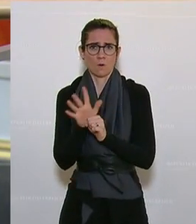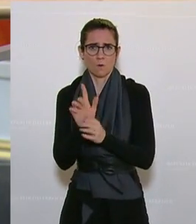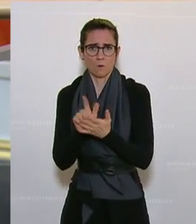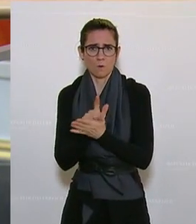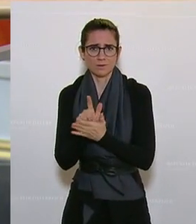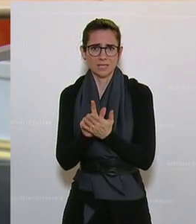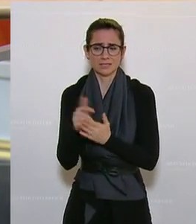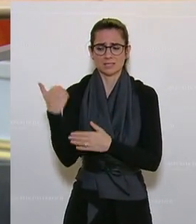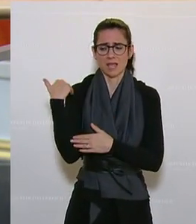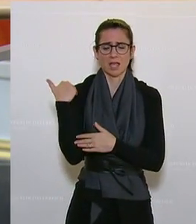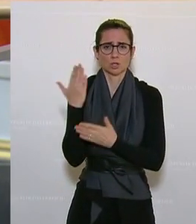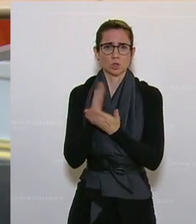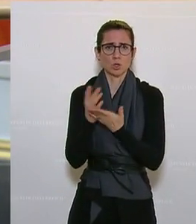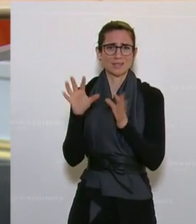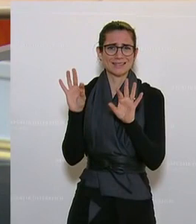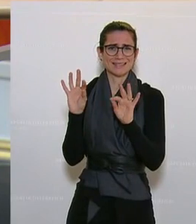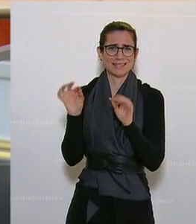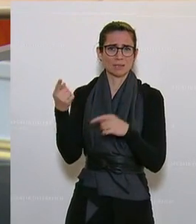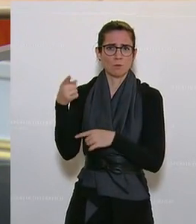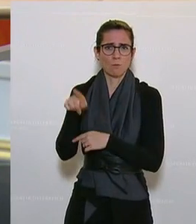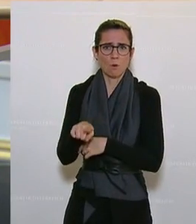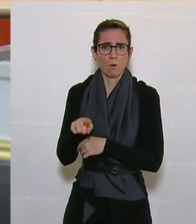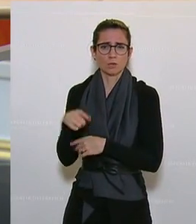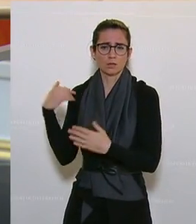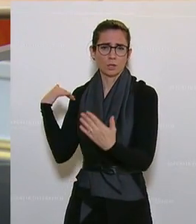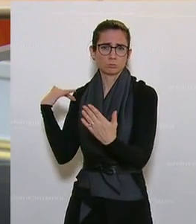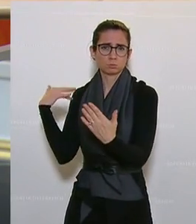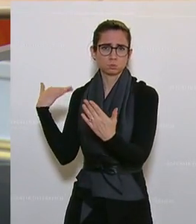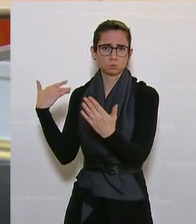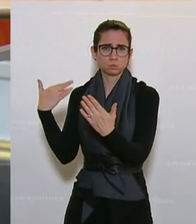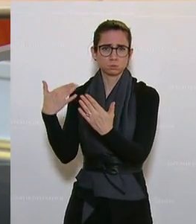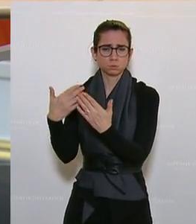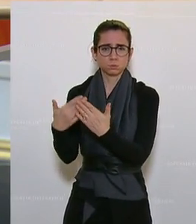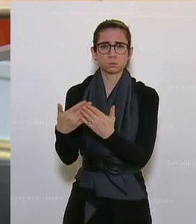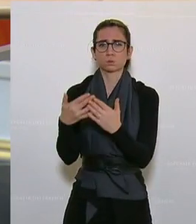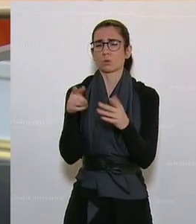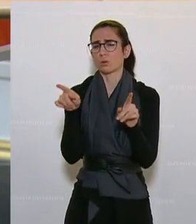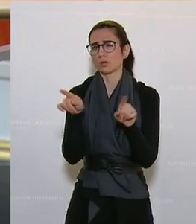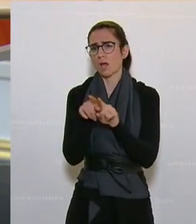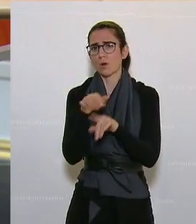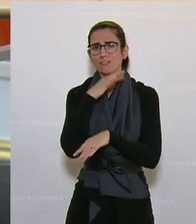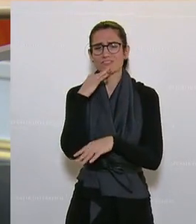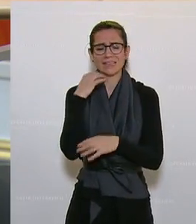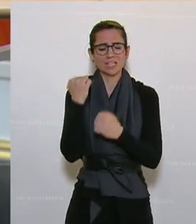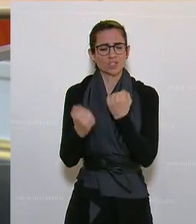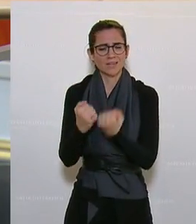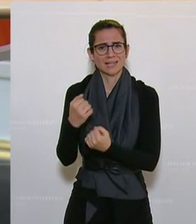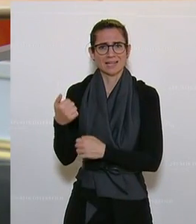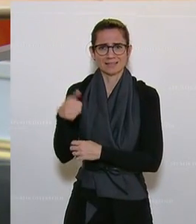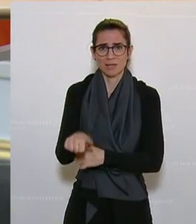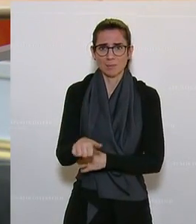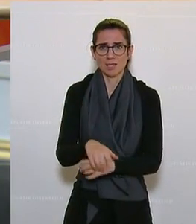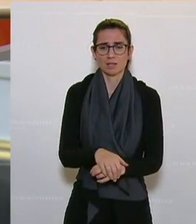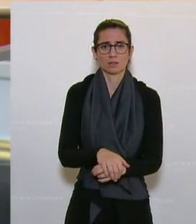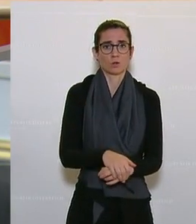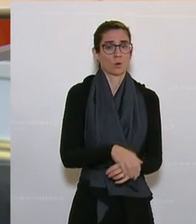seit 10 Monaten beobachten und teilweise ja auch mit allen Schwierigkeiten erkennen können. Das dazu. Und